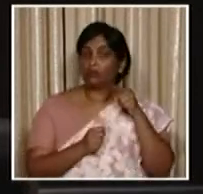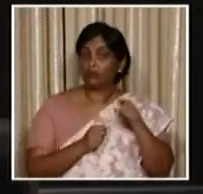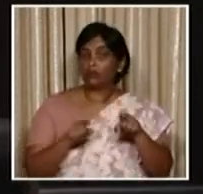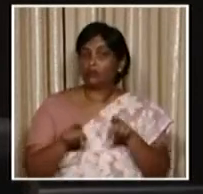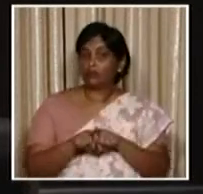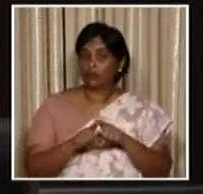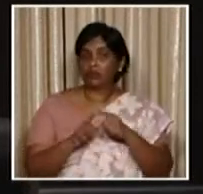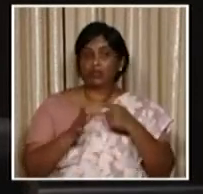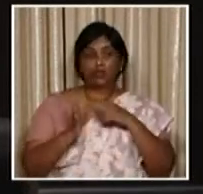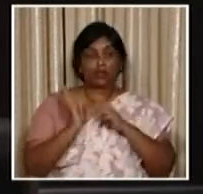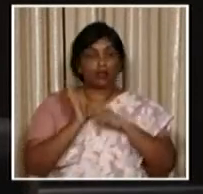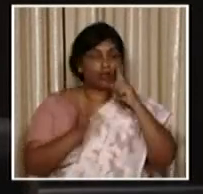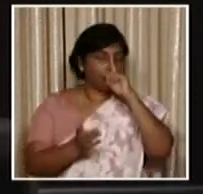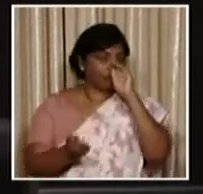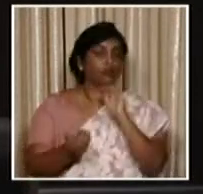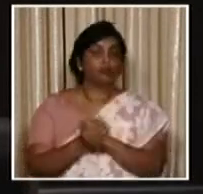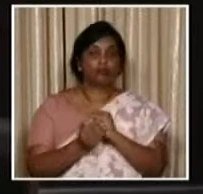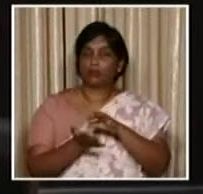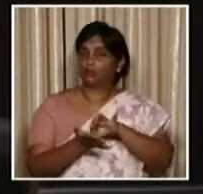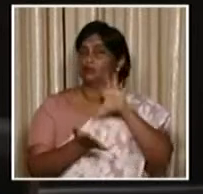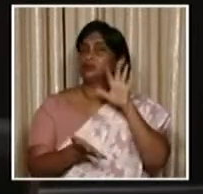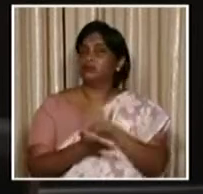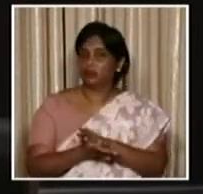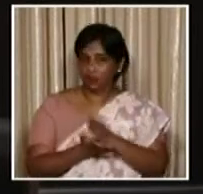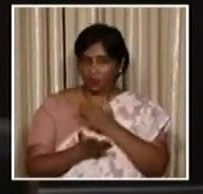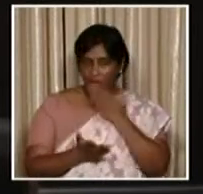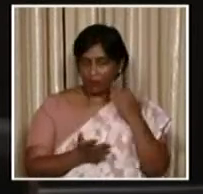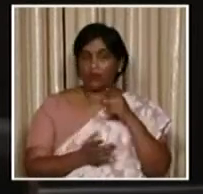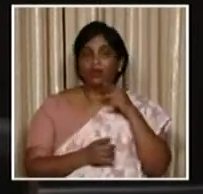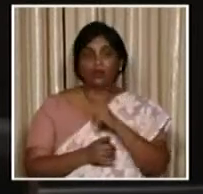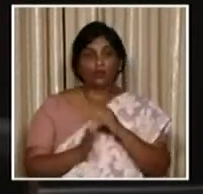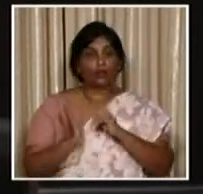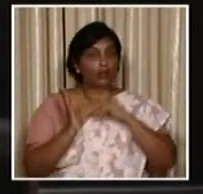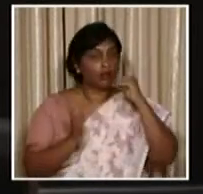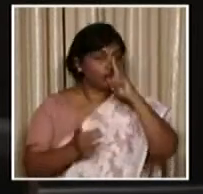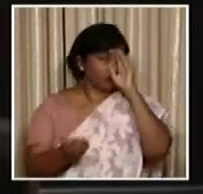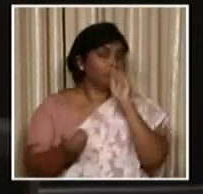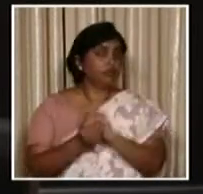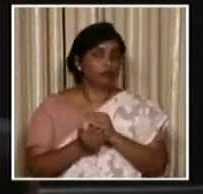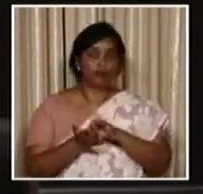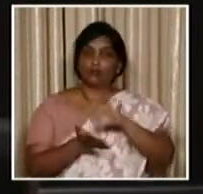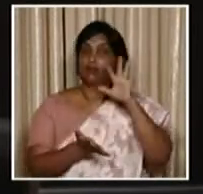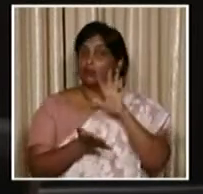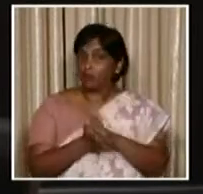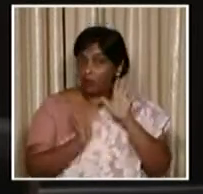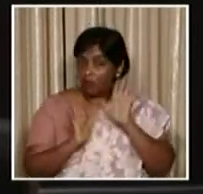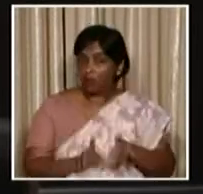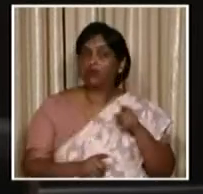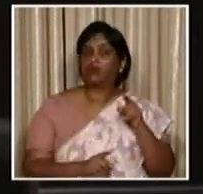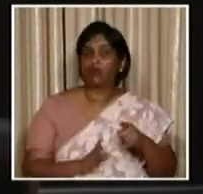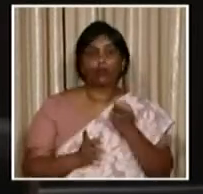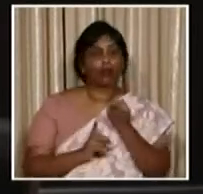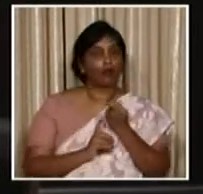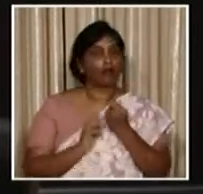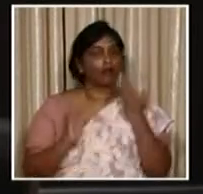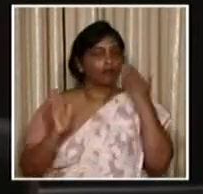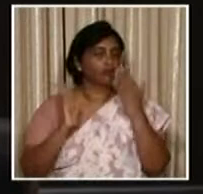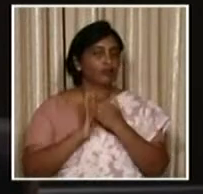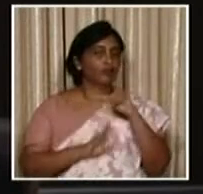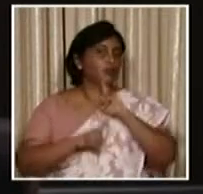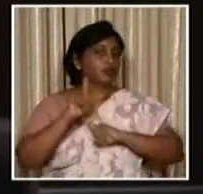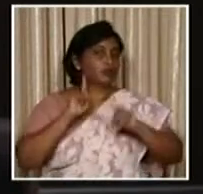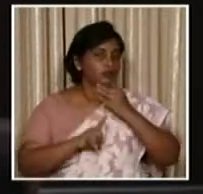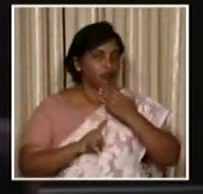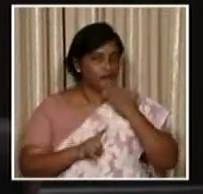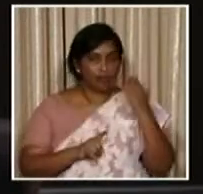එතකොට තමයි ජාතික ආරක්ෂාව ස්ථාපිත කරගන්න පුළුවන් වෙන්නේ ජාතික ආරක්ෂාව ස්ථාපිත වුණොත් තමයි ආර්ථිකය ගැන කතා කරන්න